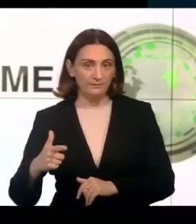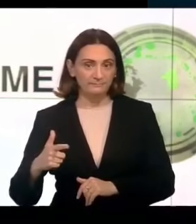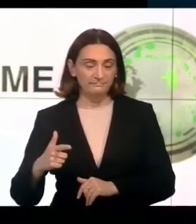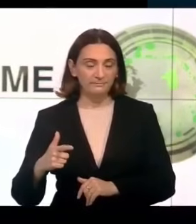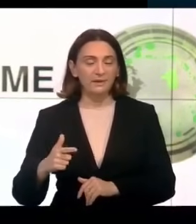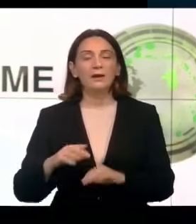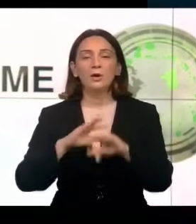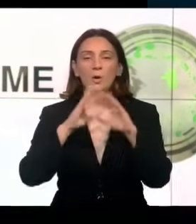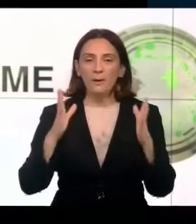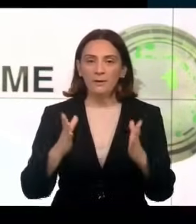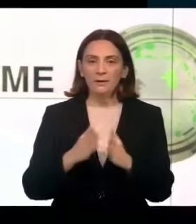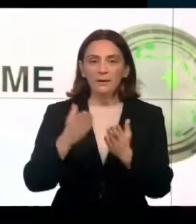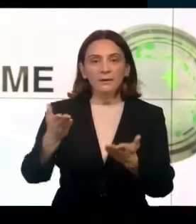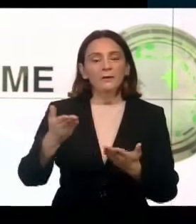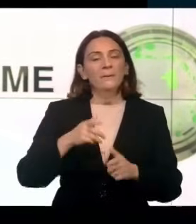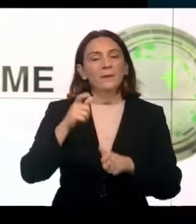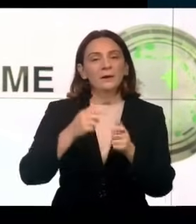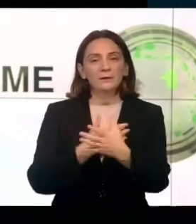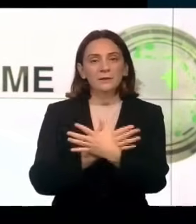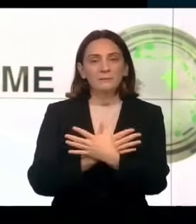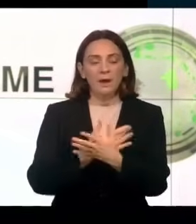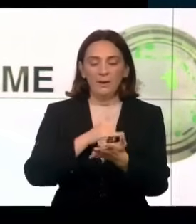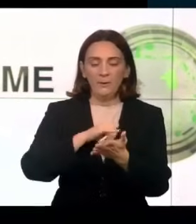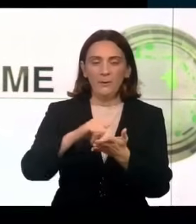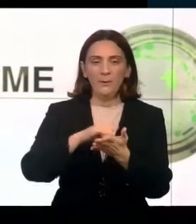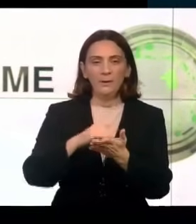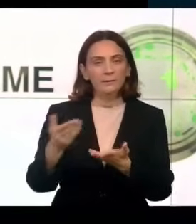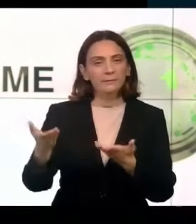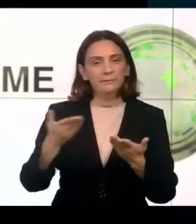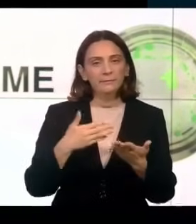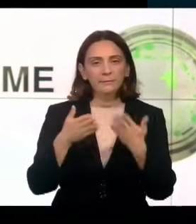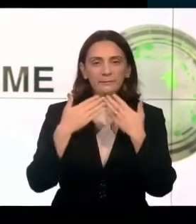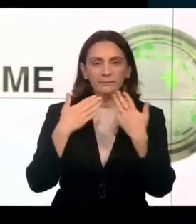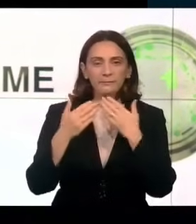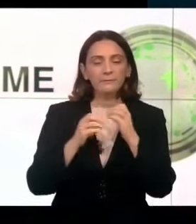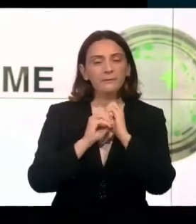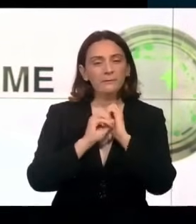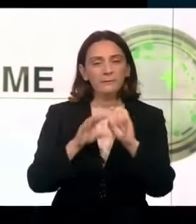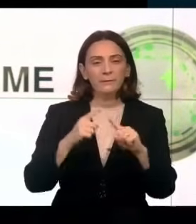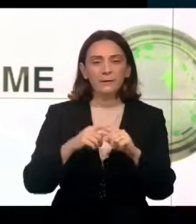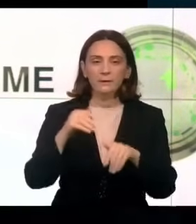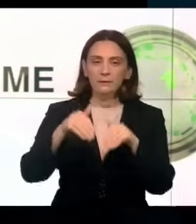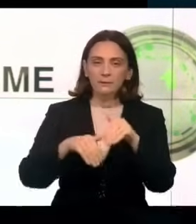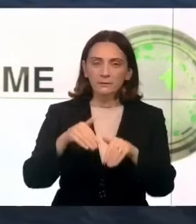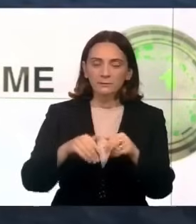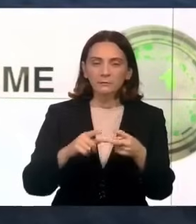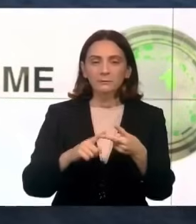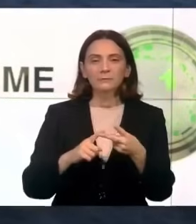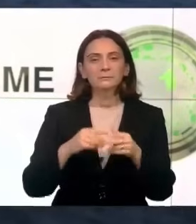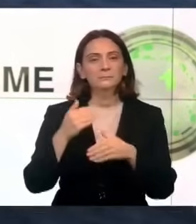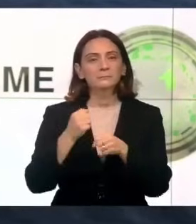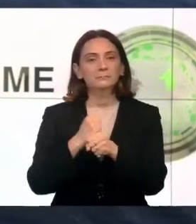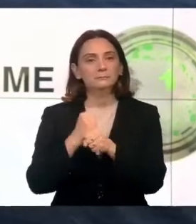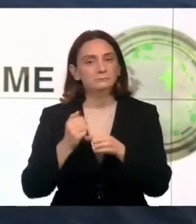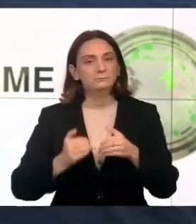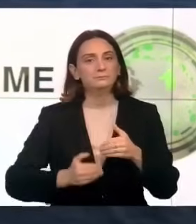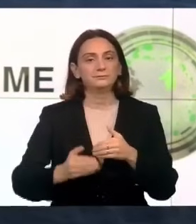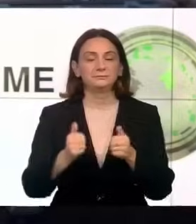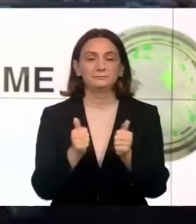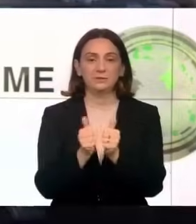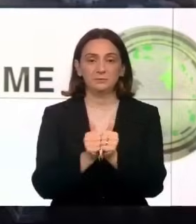drejtimin dhe udhëheqjen e vendit për 4 vitet e ardhshme, duke votuar nga aty ku banon jashtë atdheut. Në 7 nëntor